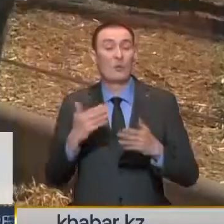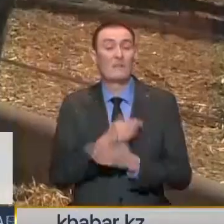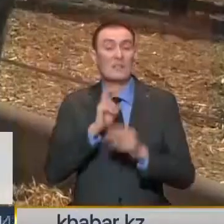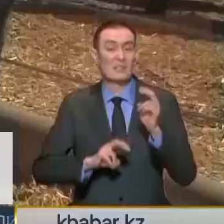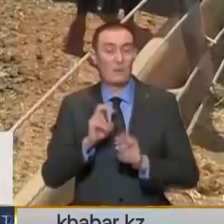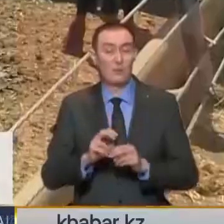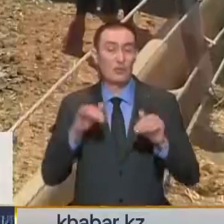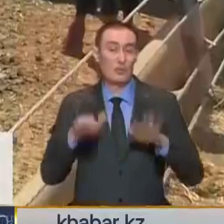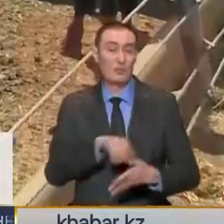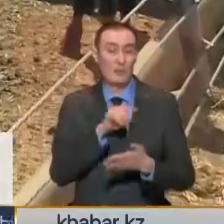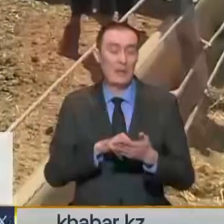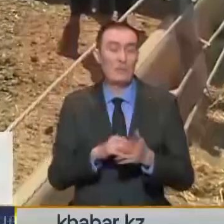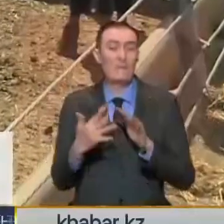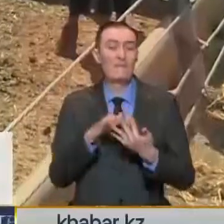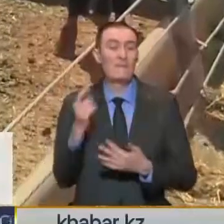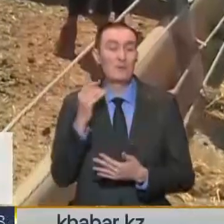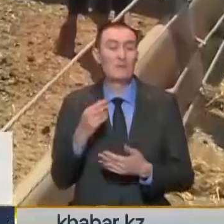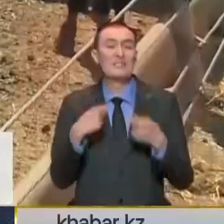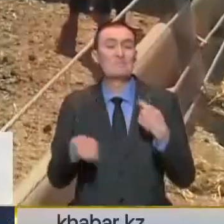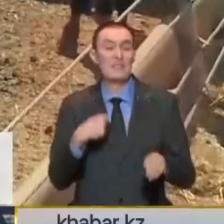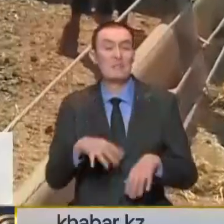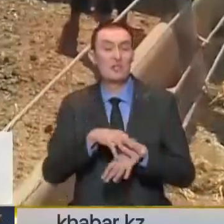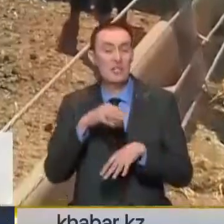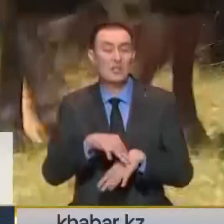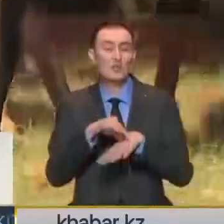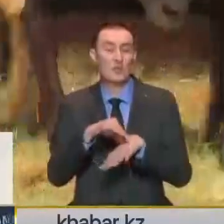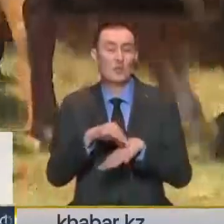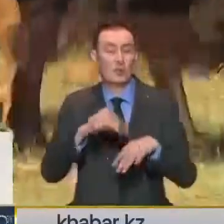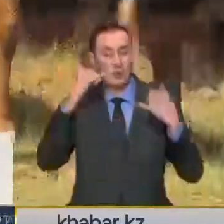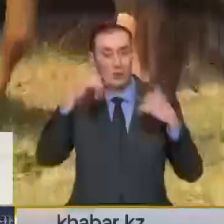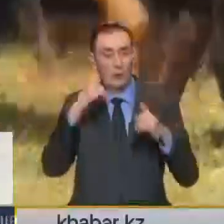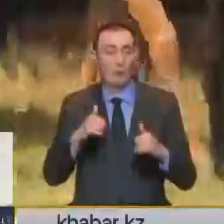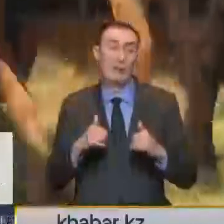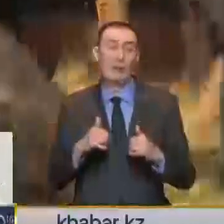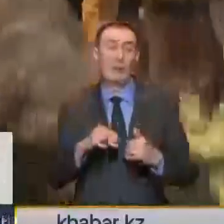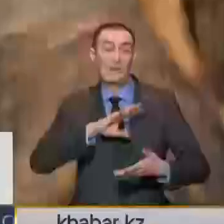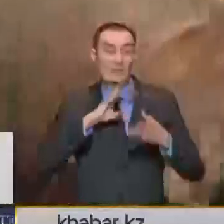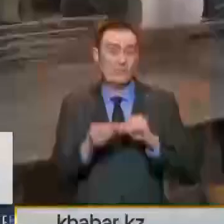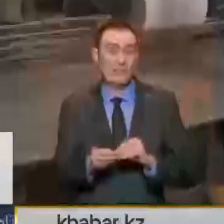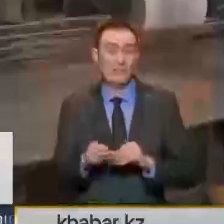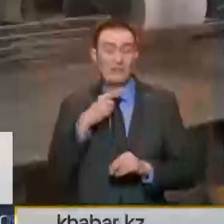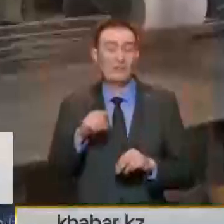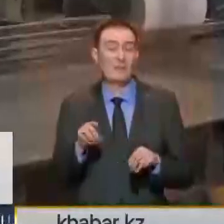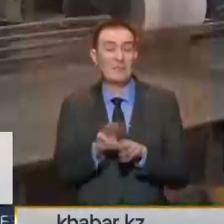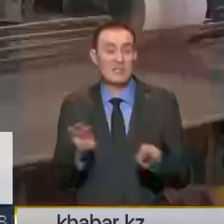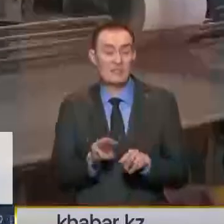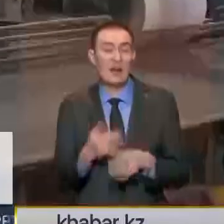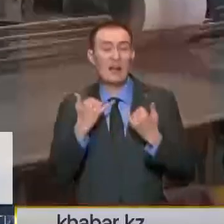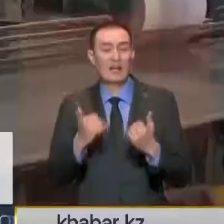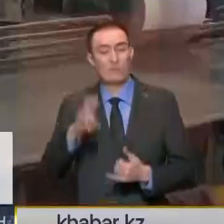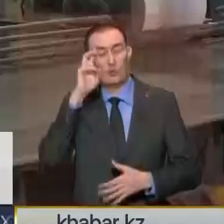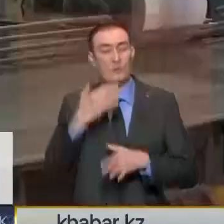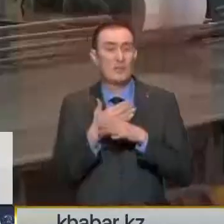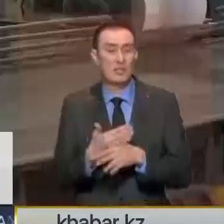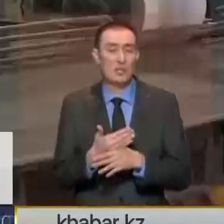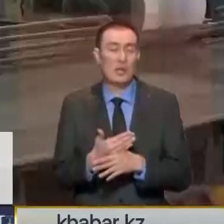завод позволит решить проблемы фермеров со сбытом шерсти и шкур крупного рогатого скота. В целом, как отметили в ведомстве, благодаря оказываемой